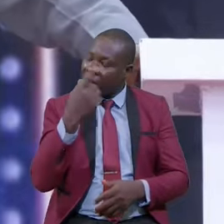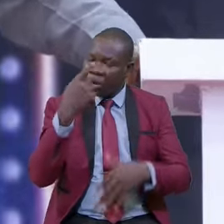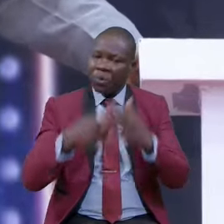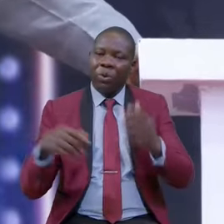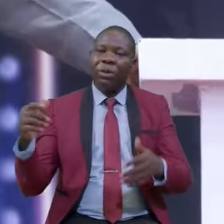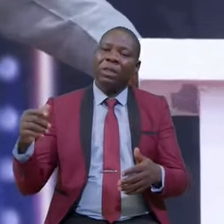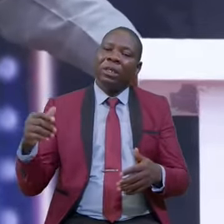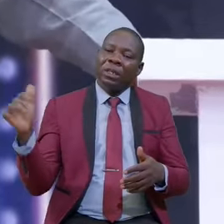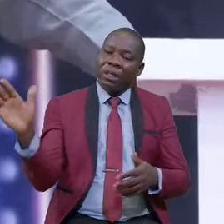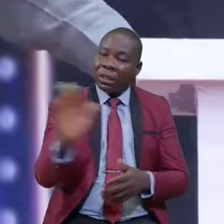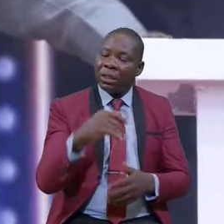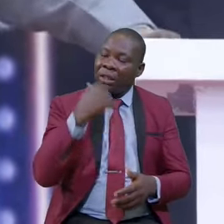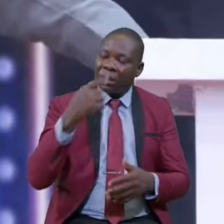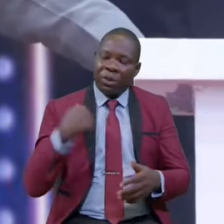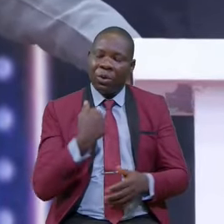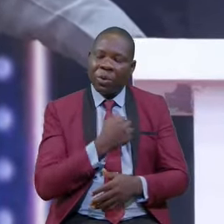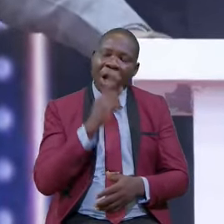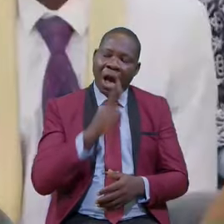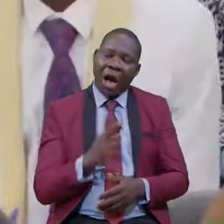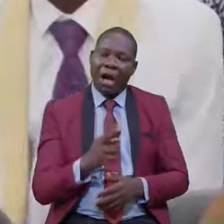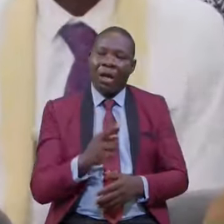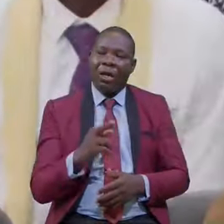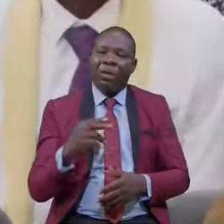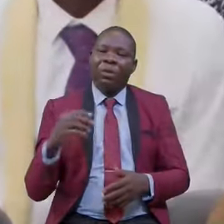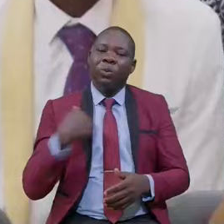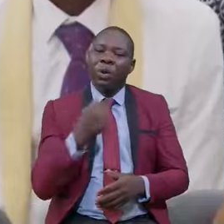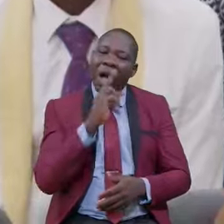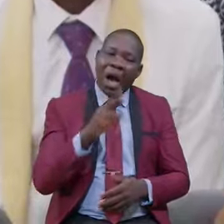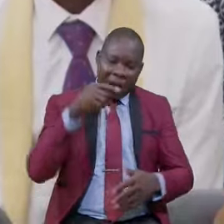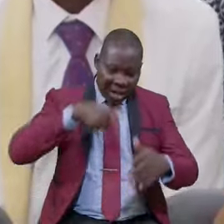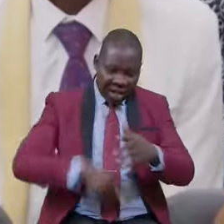vie profonde.